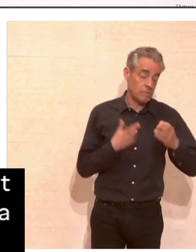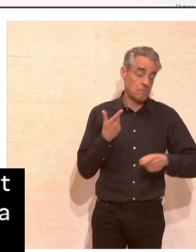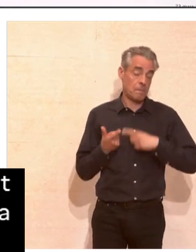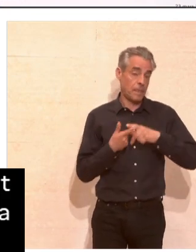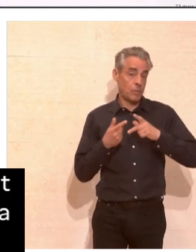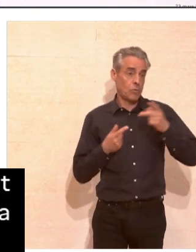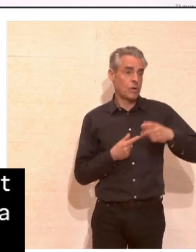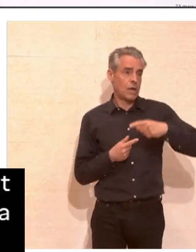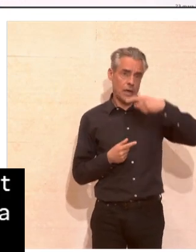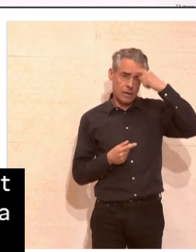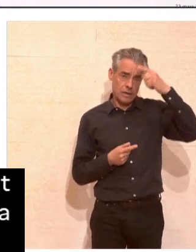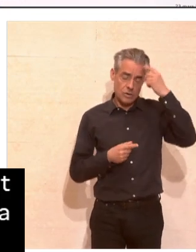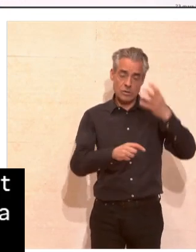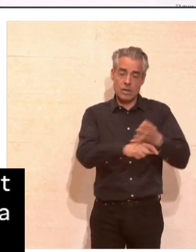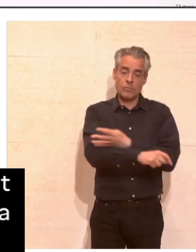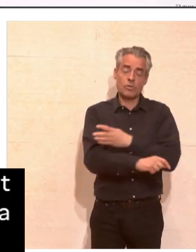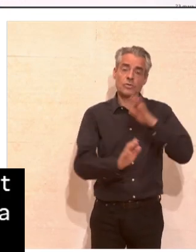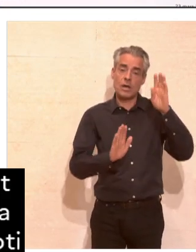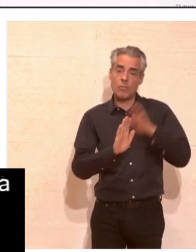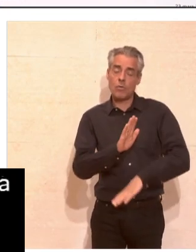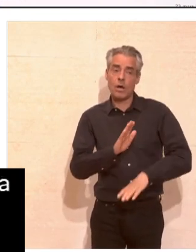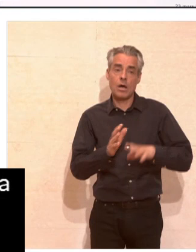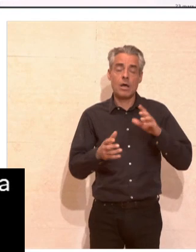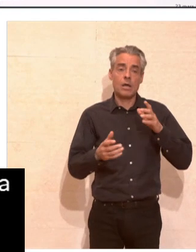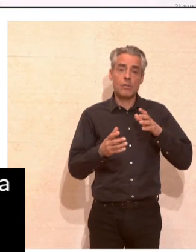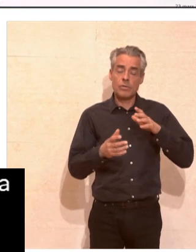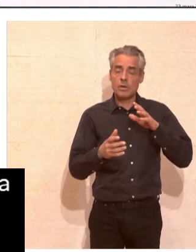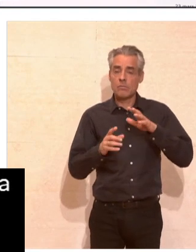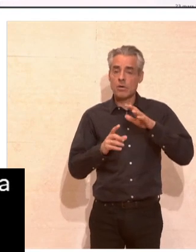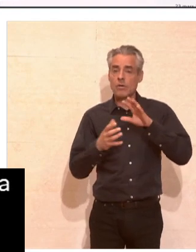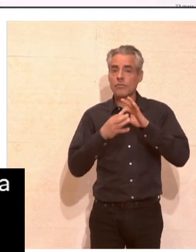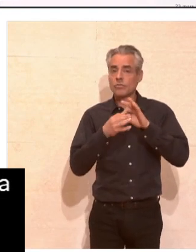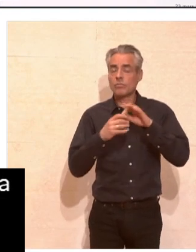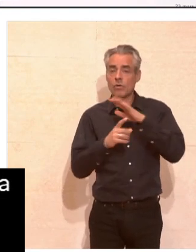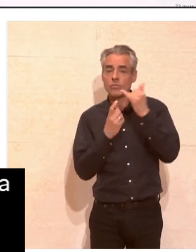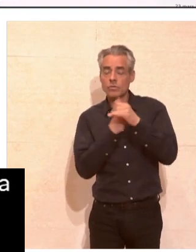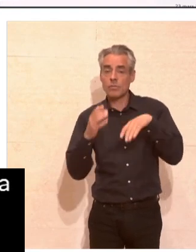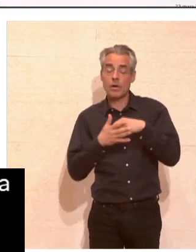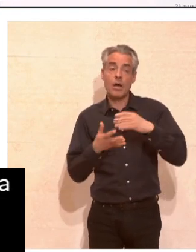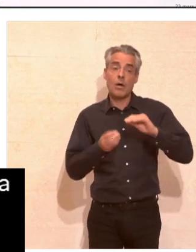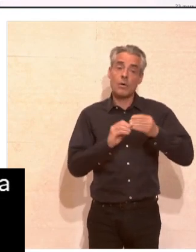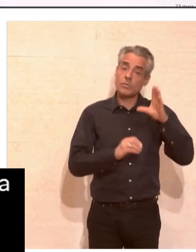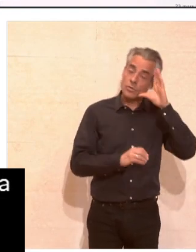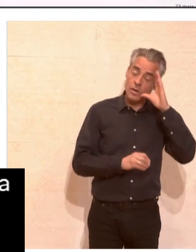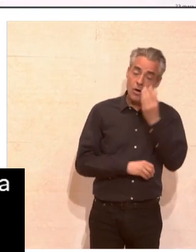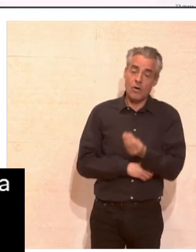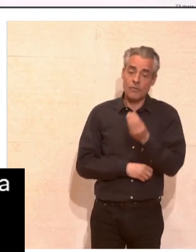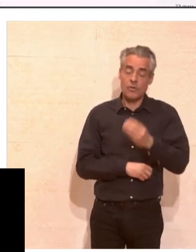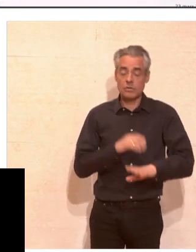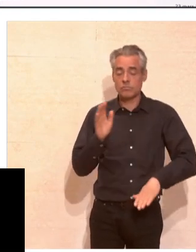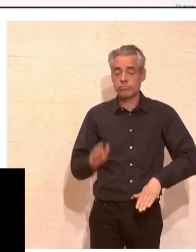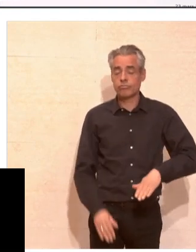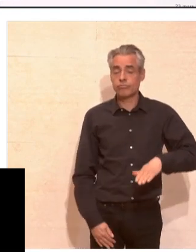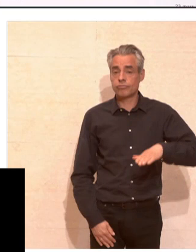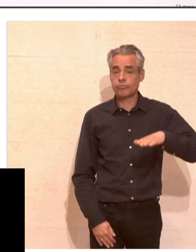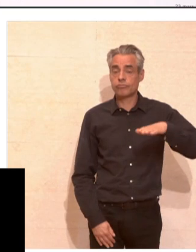ça diminue l'intelligence émotionnelle et le fonctionnement interpersonnel, le fonctionnement social. Et puis quand on a des problèmes de sommeil dans l'enfance, ça prédit les